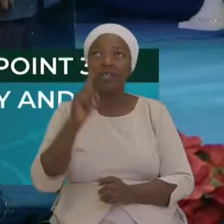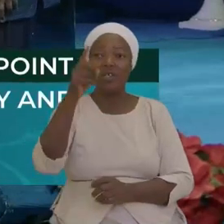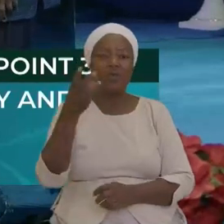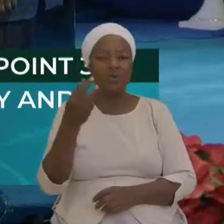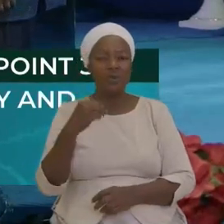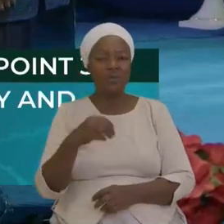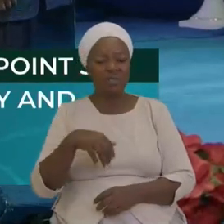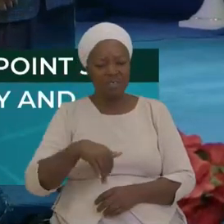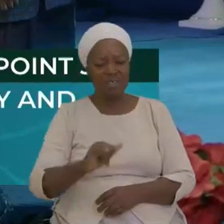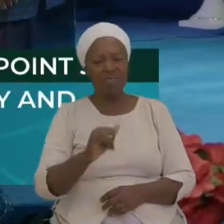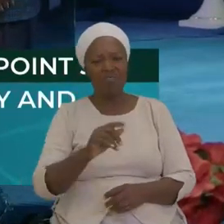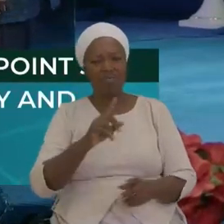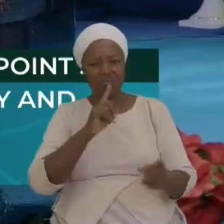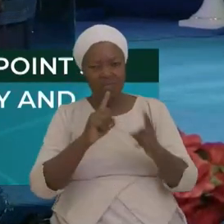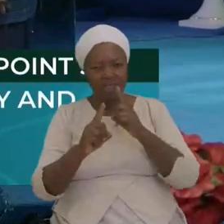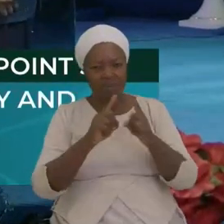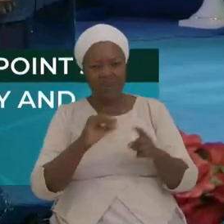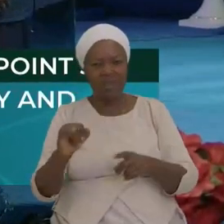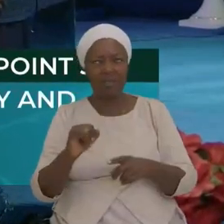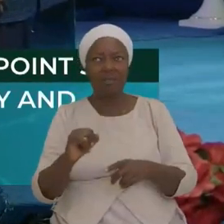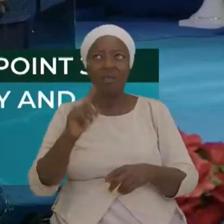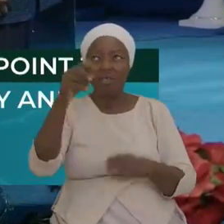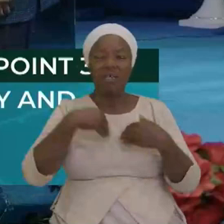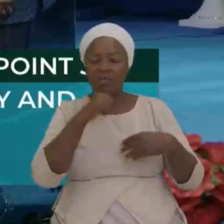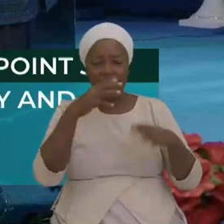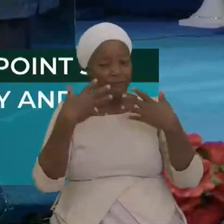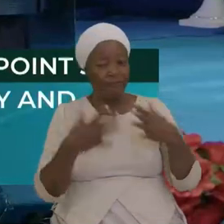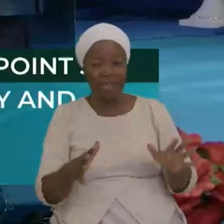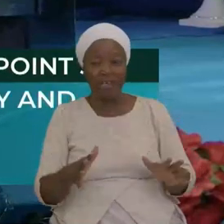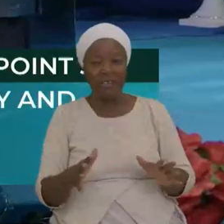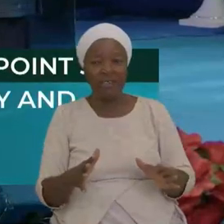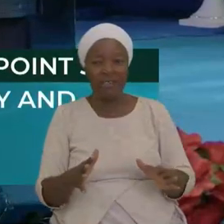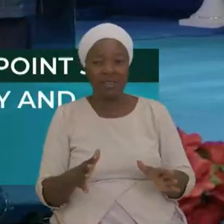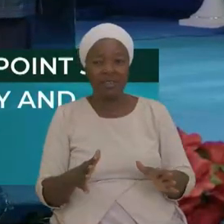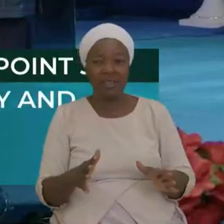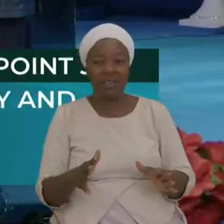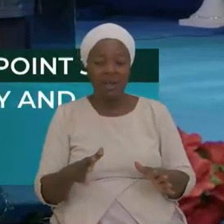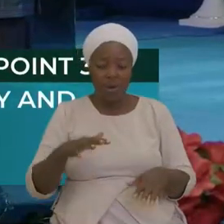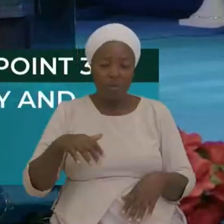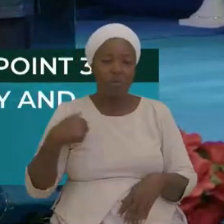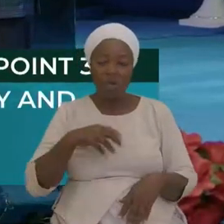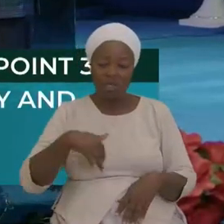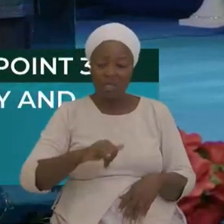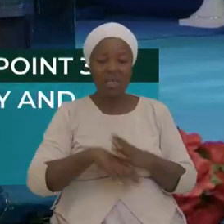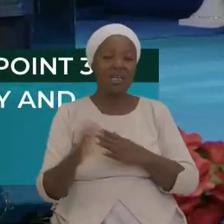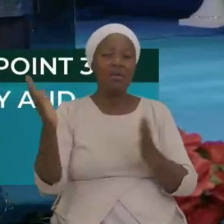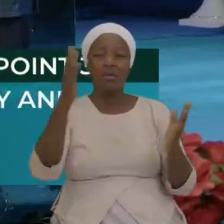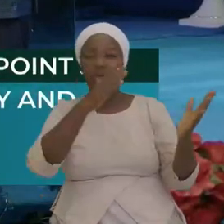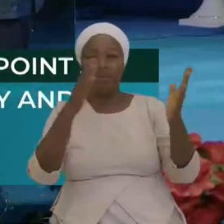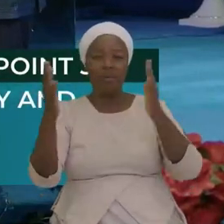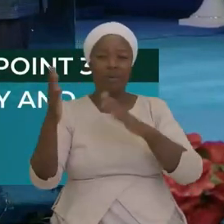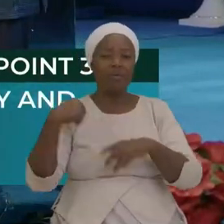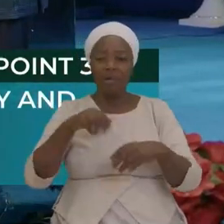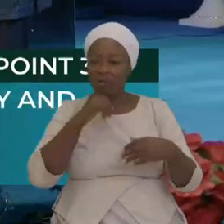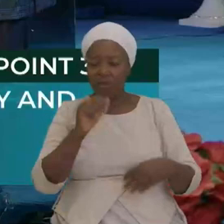Il parlait encore. Il n'avait pas encore atterri. Nous sommes toujours dans l'air.